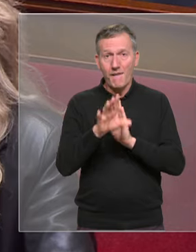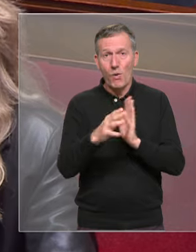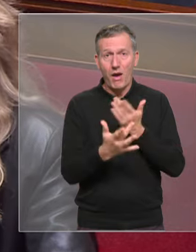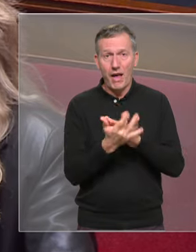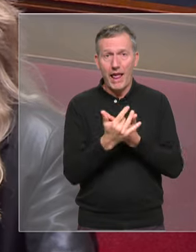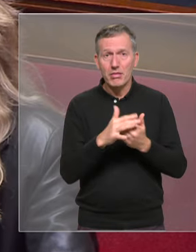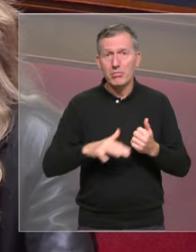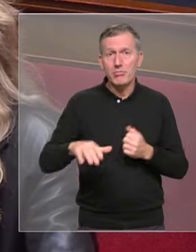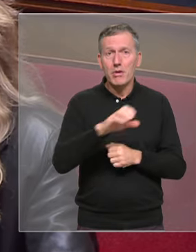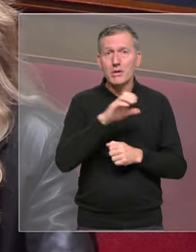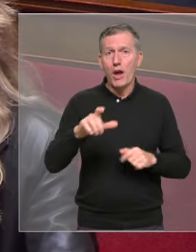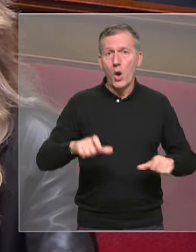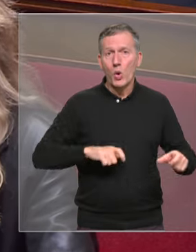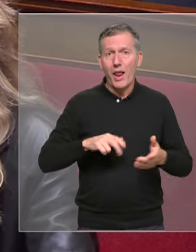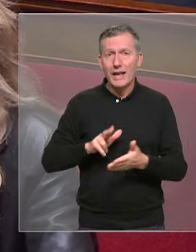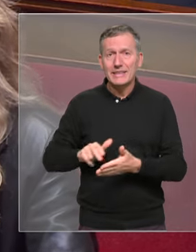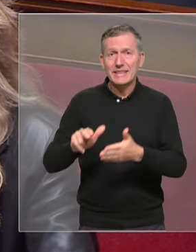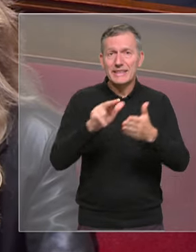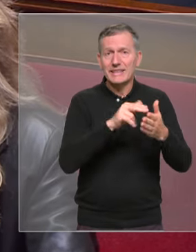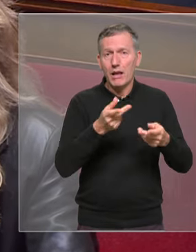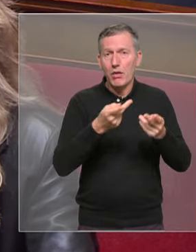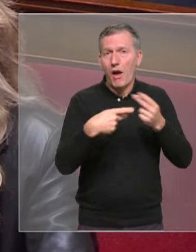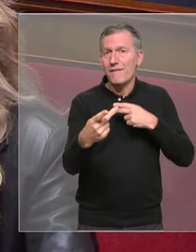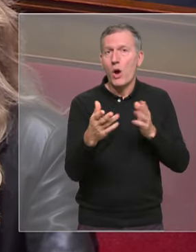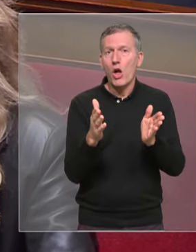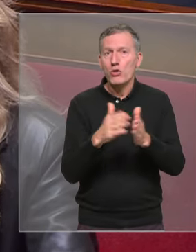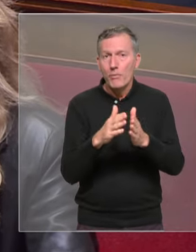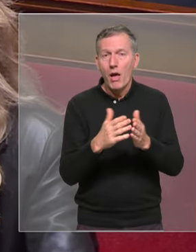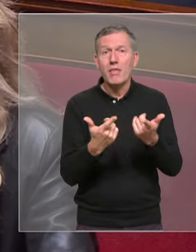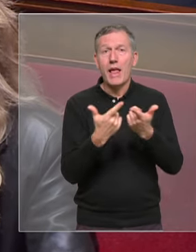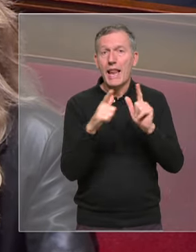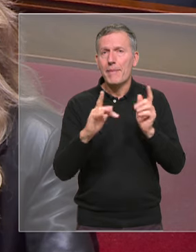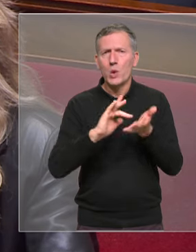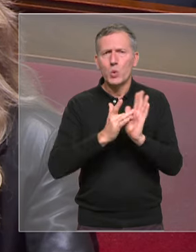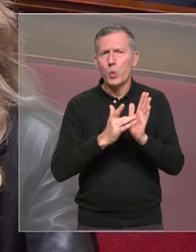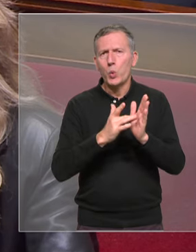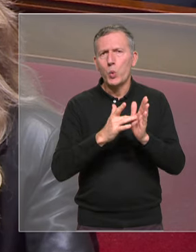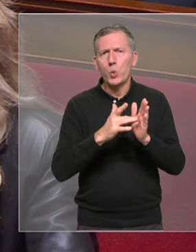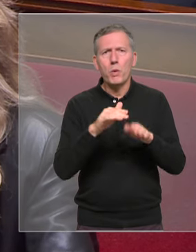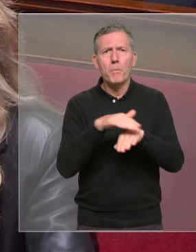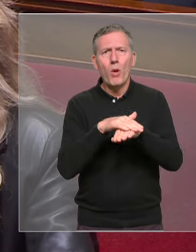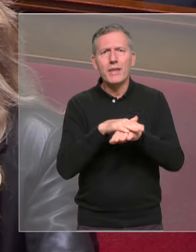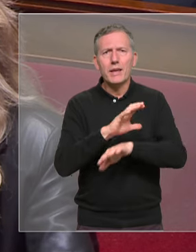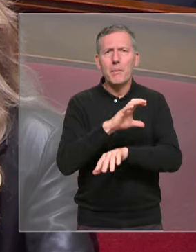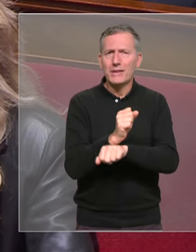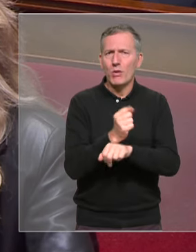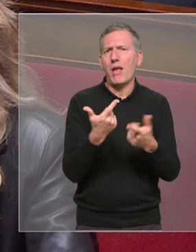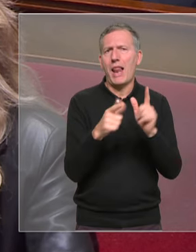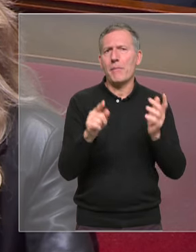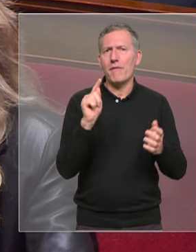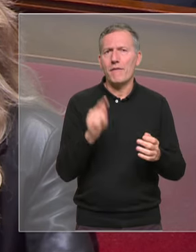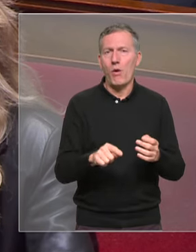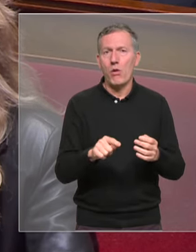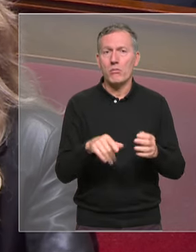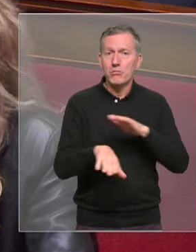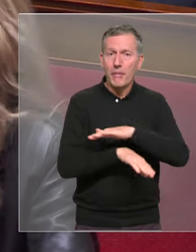par une centaine de collègues que je remercie. Nous y demandons la libération de tous les prisonniers politiques, rappelons notre attachement au principe